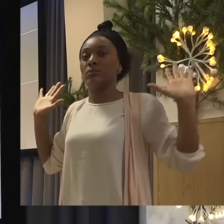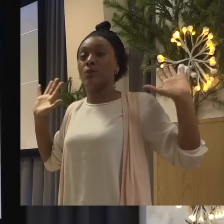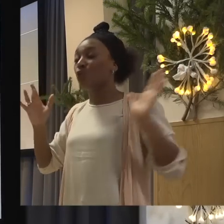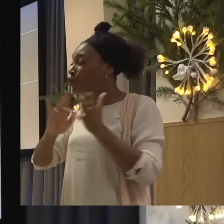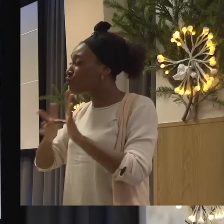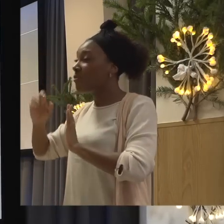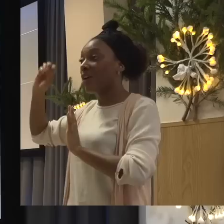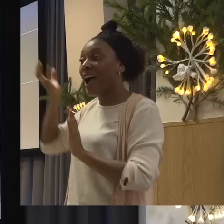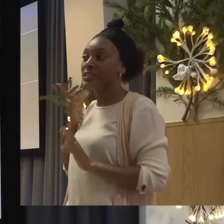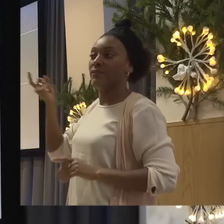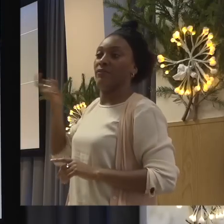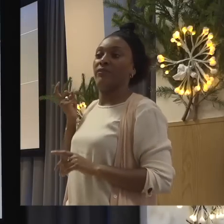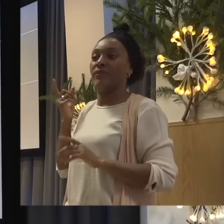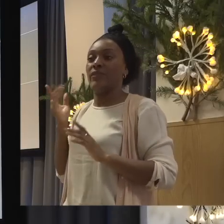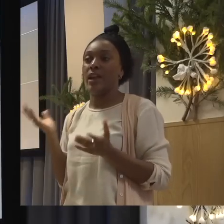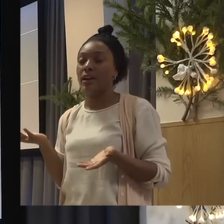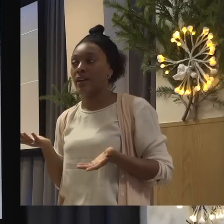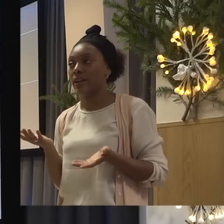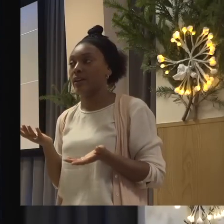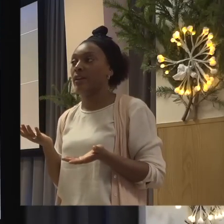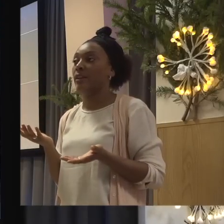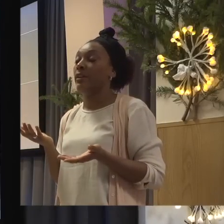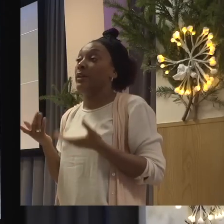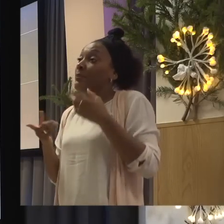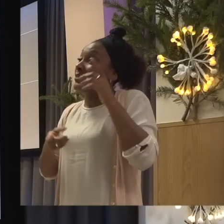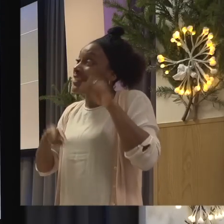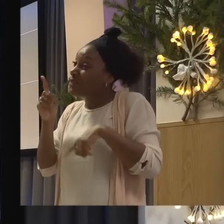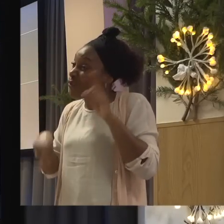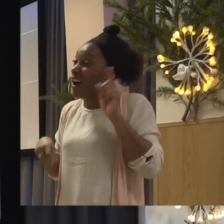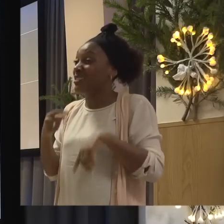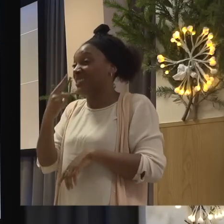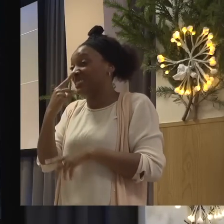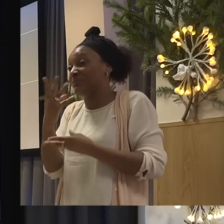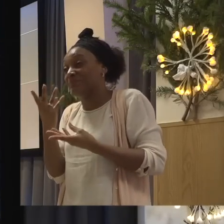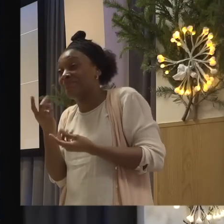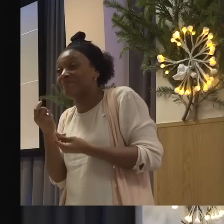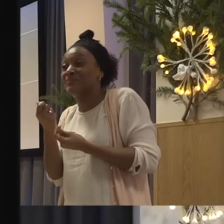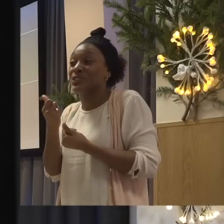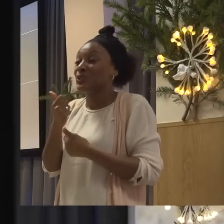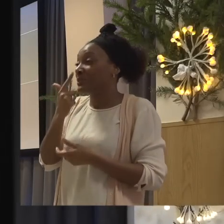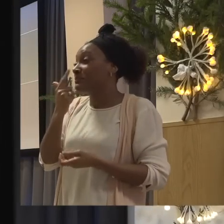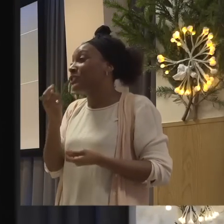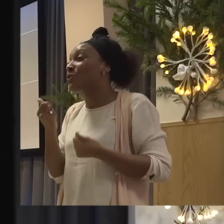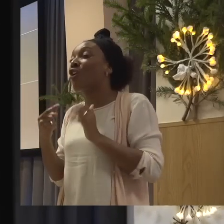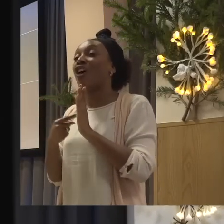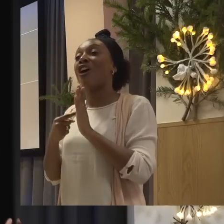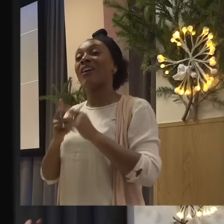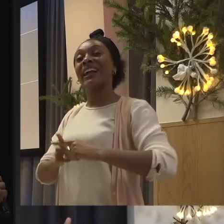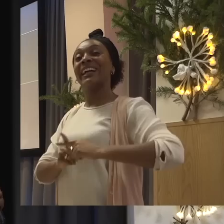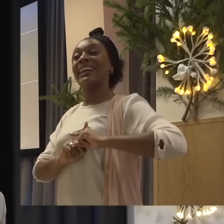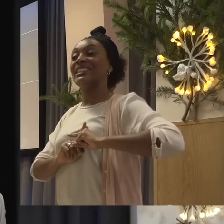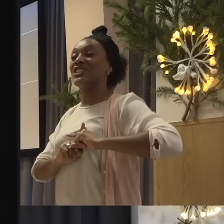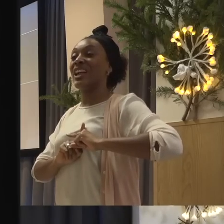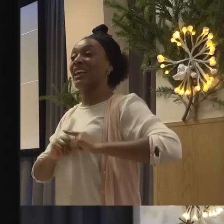Tout est grâce. Et parfois, j'ai l'impression que quand un chrétien avoue